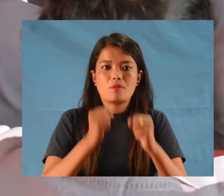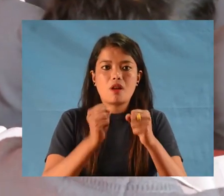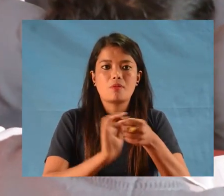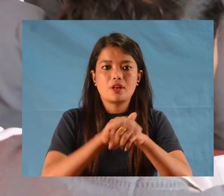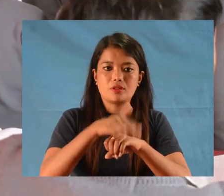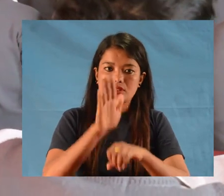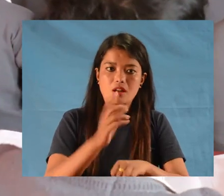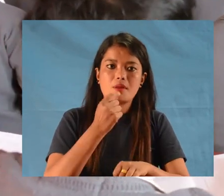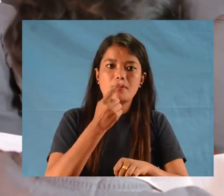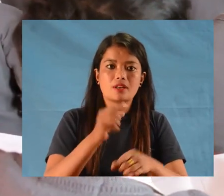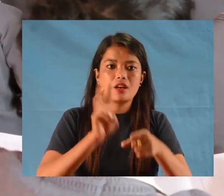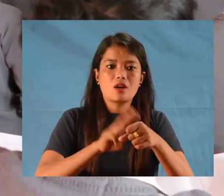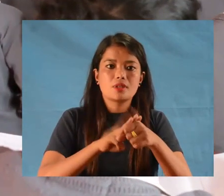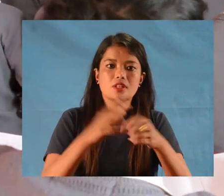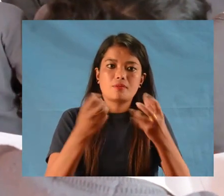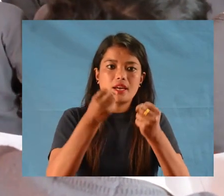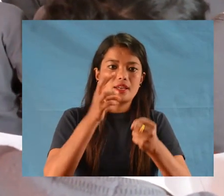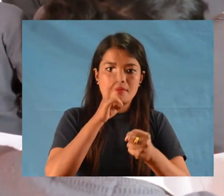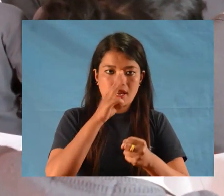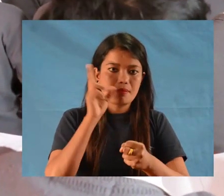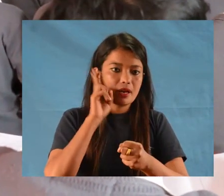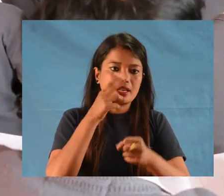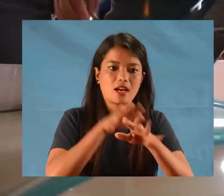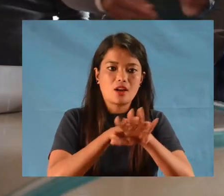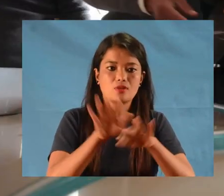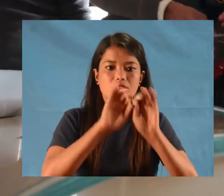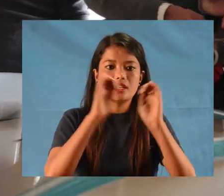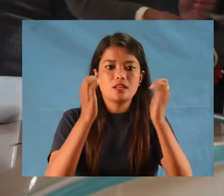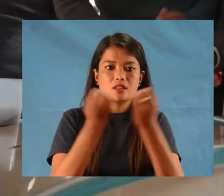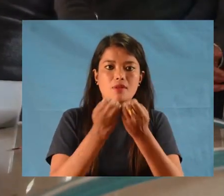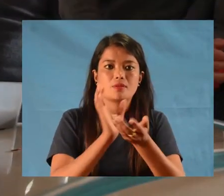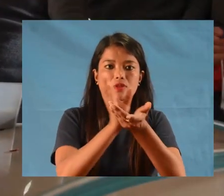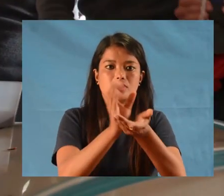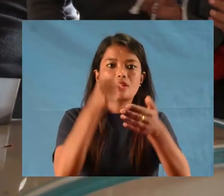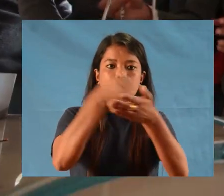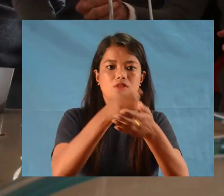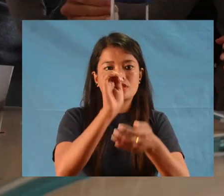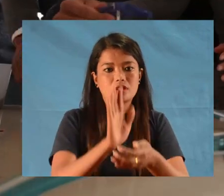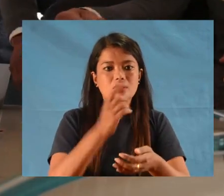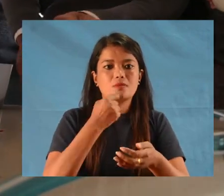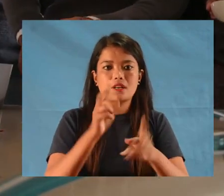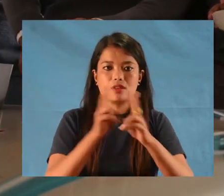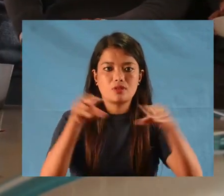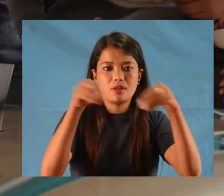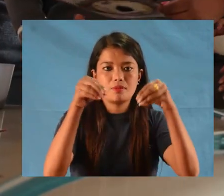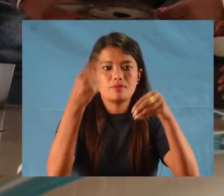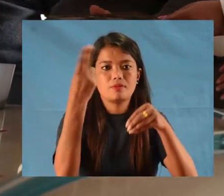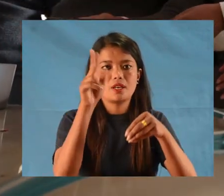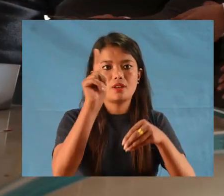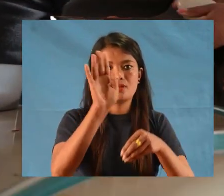अवसर पायेमा बहीरा हरुले पनी समाजमा योगदान पुर्याउन सक्छन फन्नेक कुरा साबित भएको